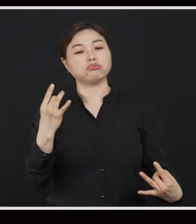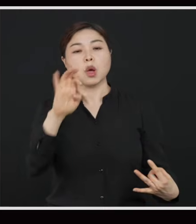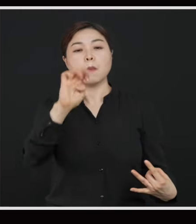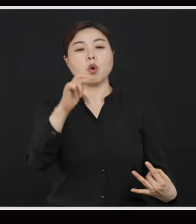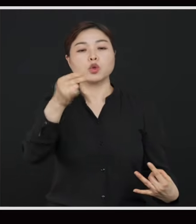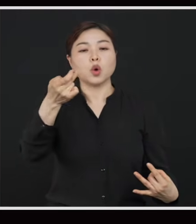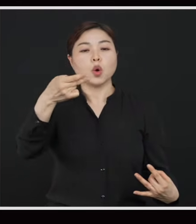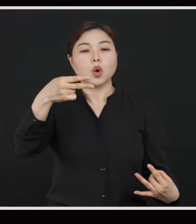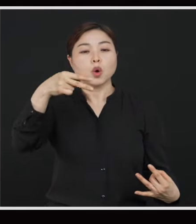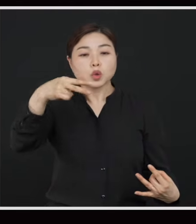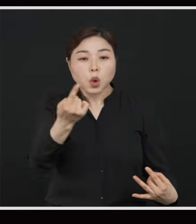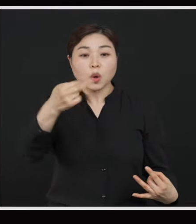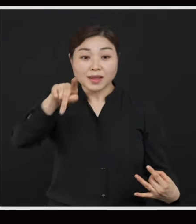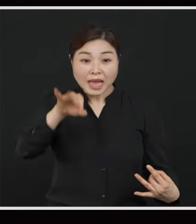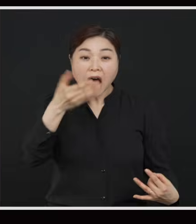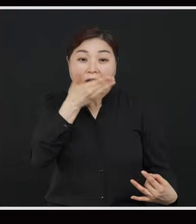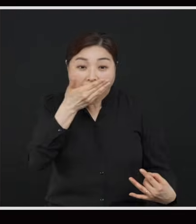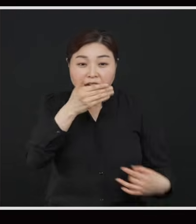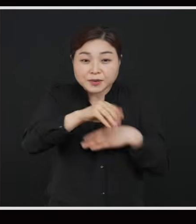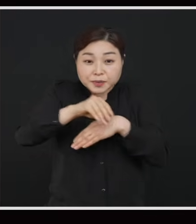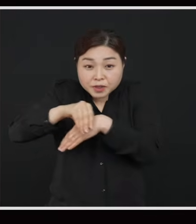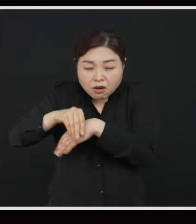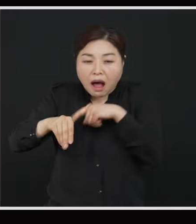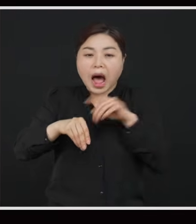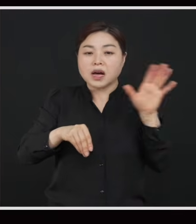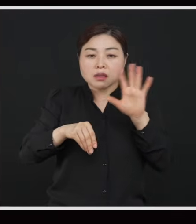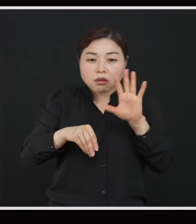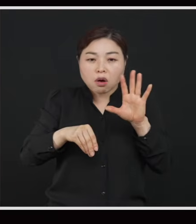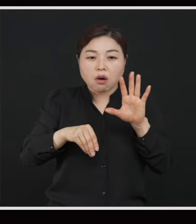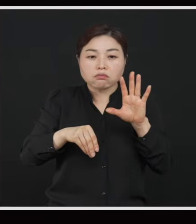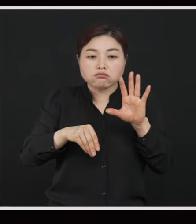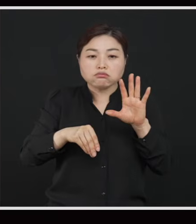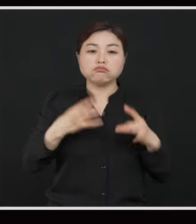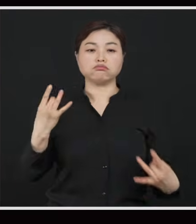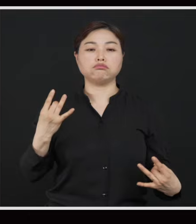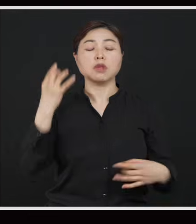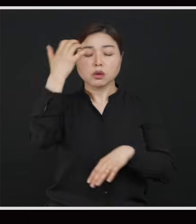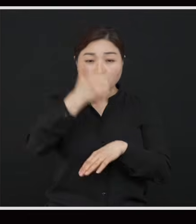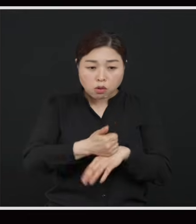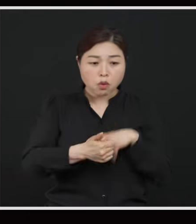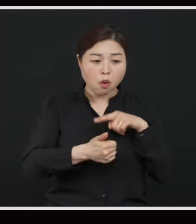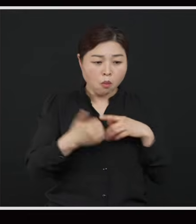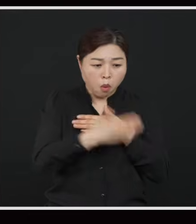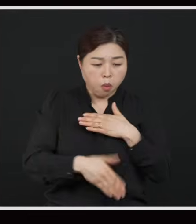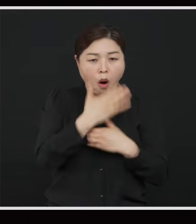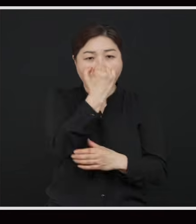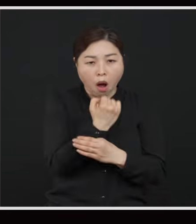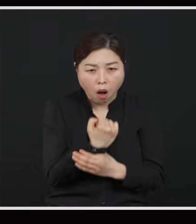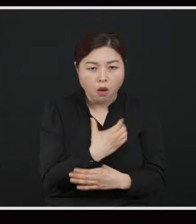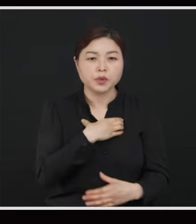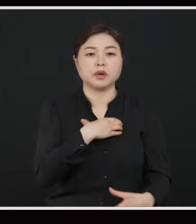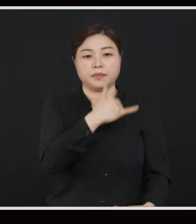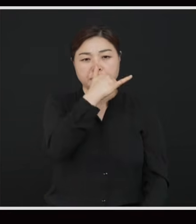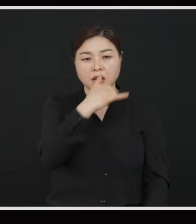포도당을 흡수를 안 하고 제 기능을 안 하기 때문에 자꾸 생겨나는 그런 질병입니다.